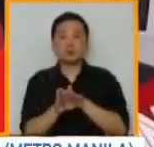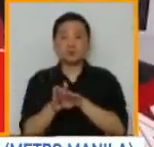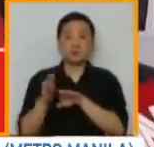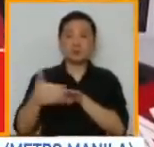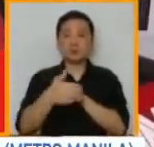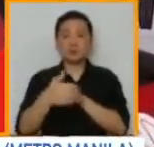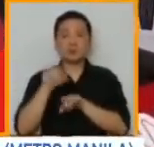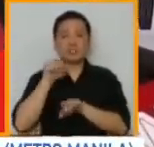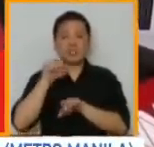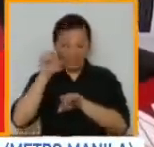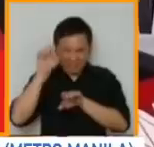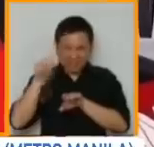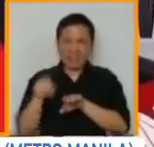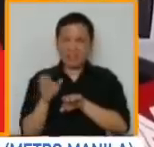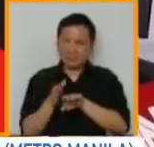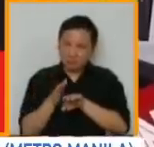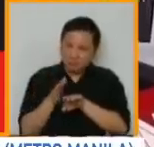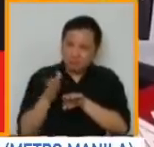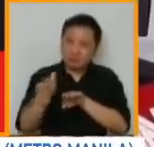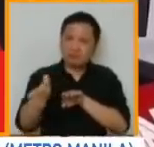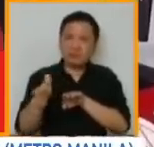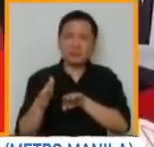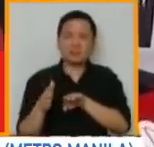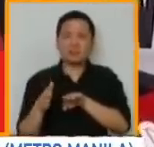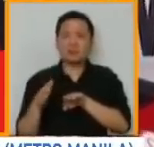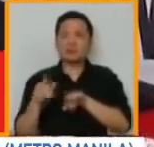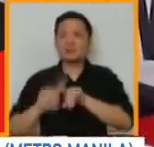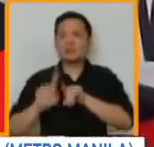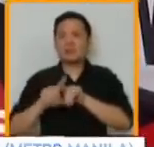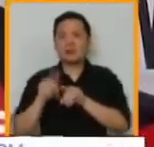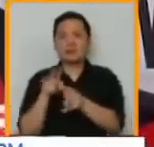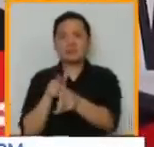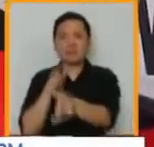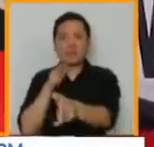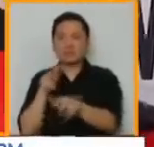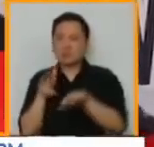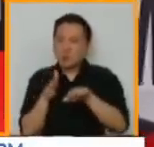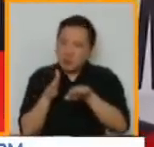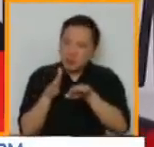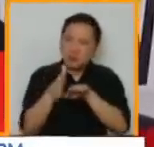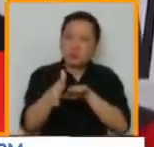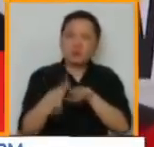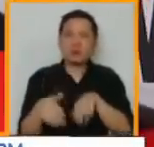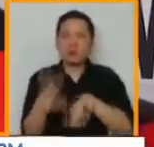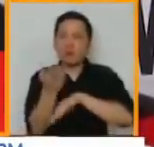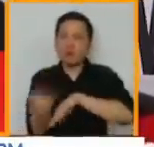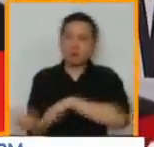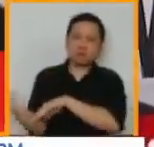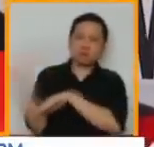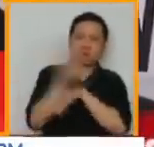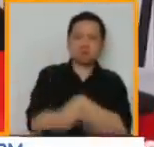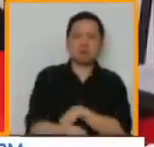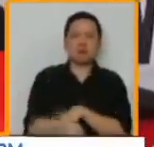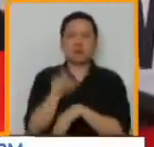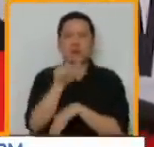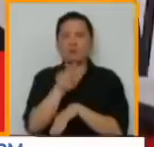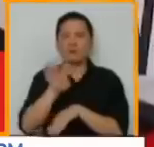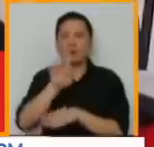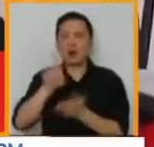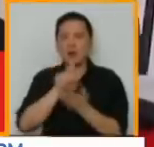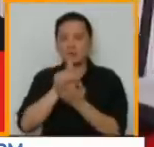dumire-diretso ang mga buses 24 hours a day. Dahil maski madilim,